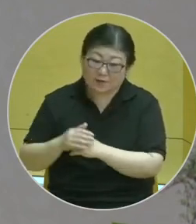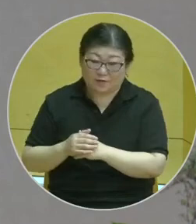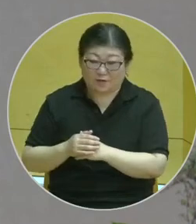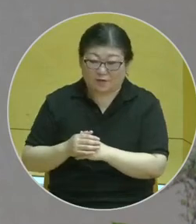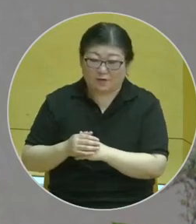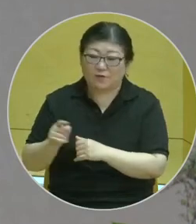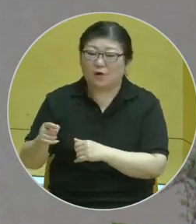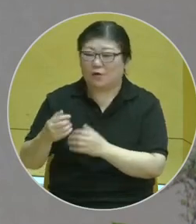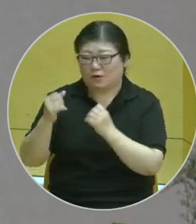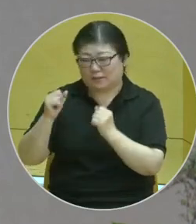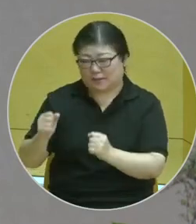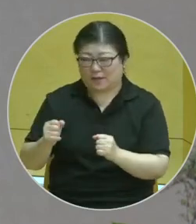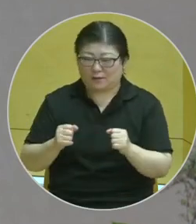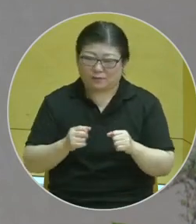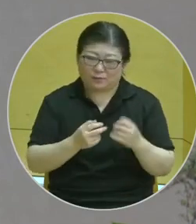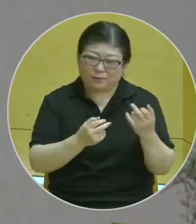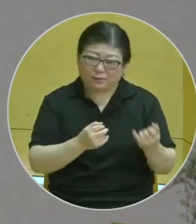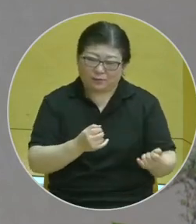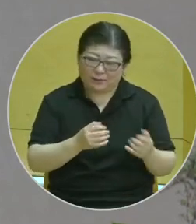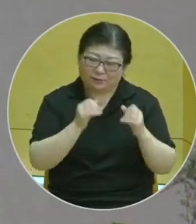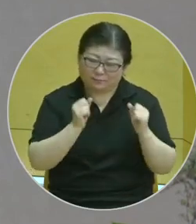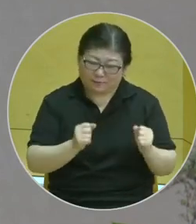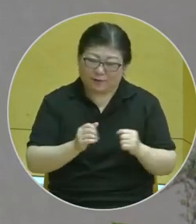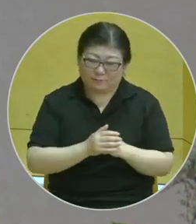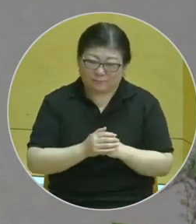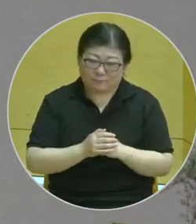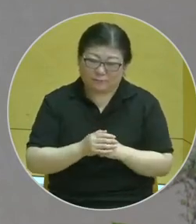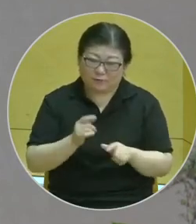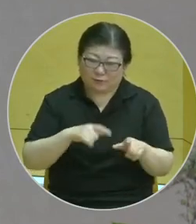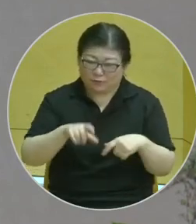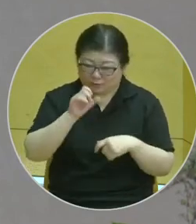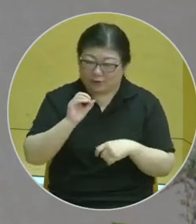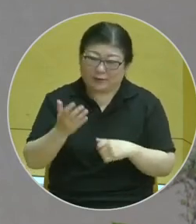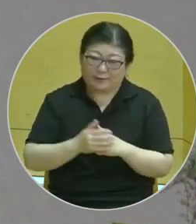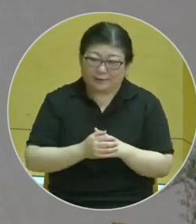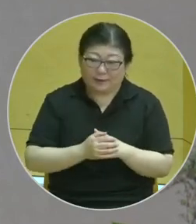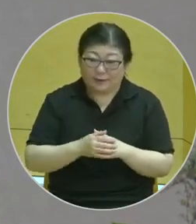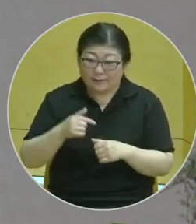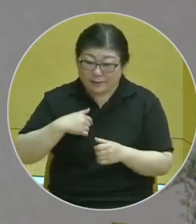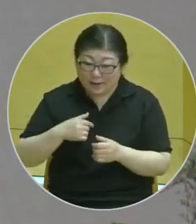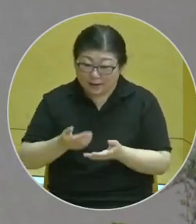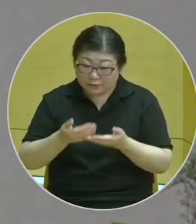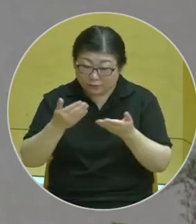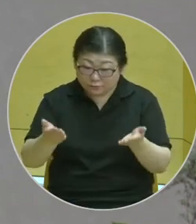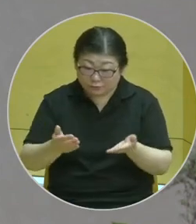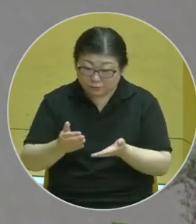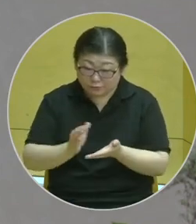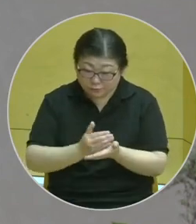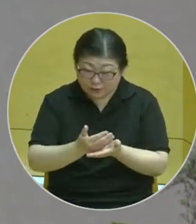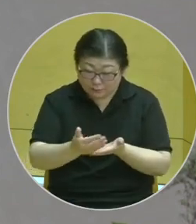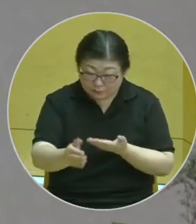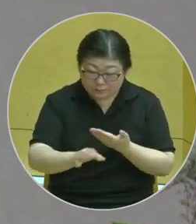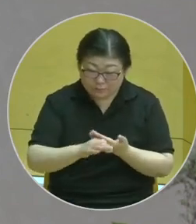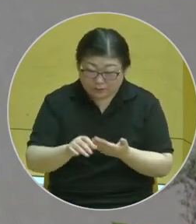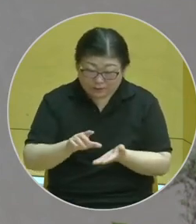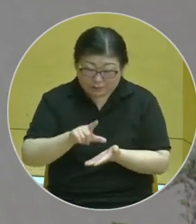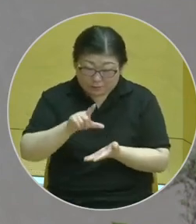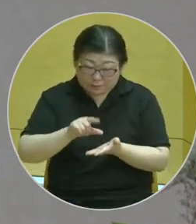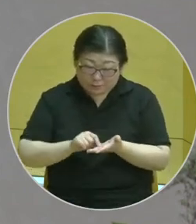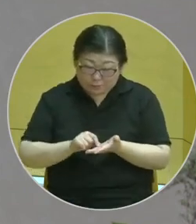닭 여러분 내가 주고 내가 나누고 하면 없어져야 되고 그만큼 손해가 되고 힘들어야